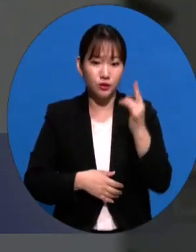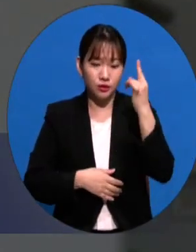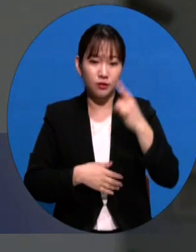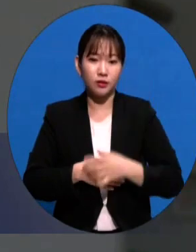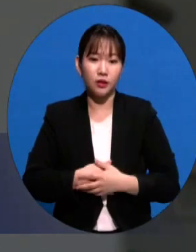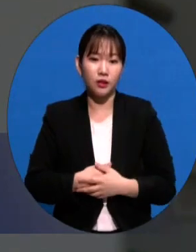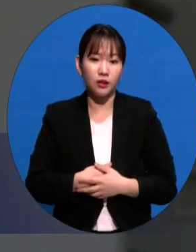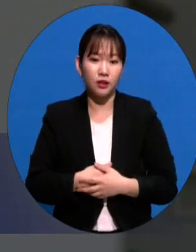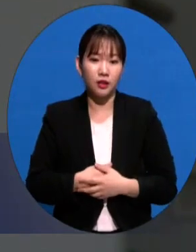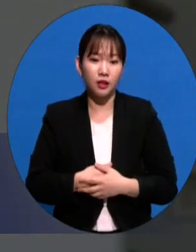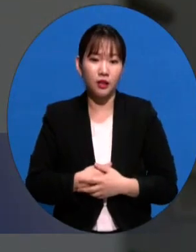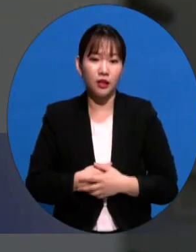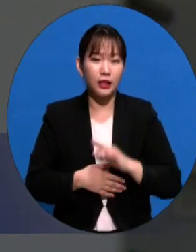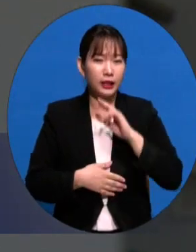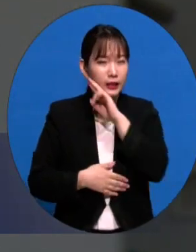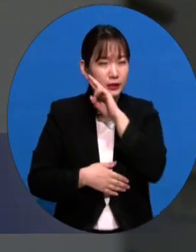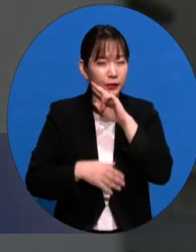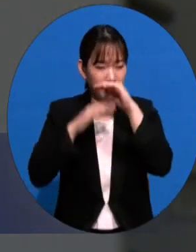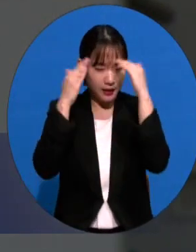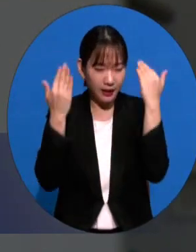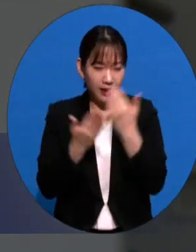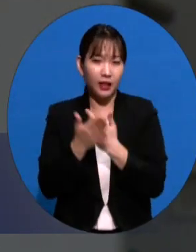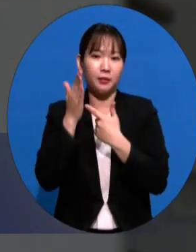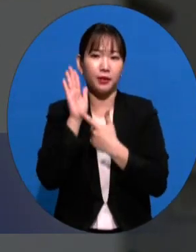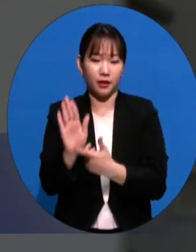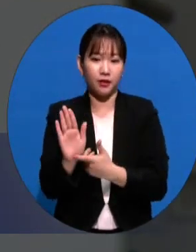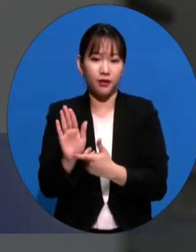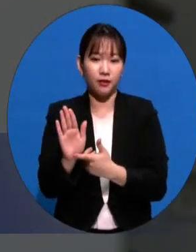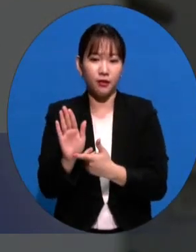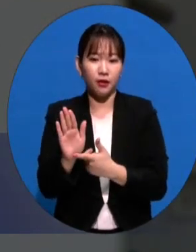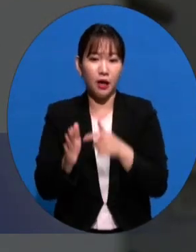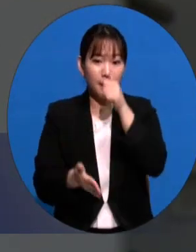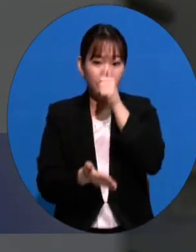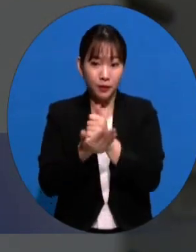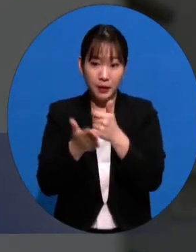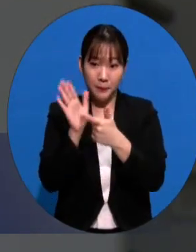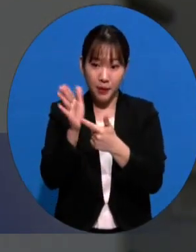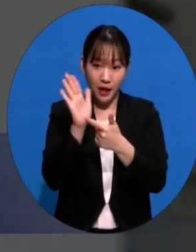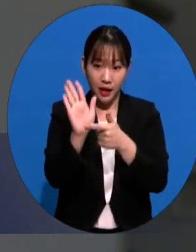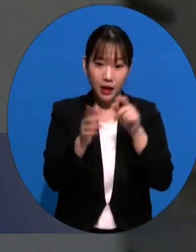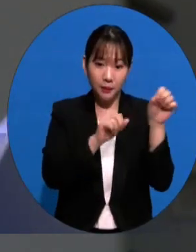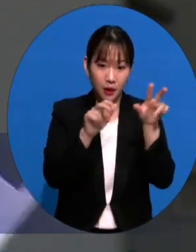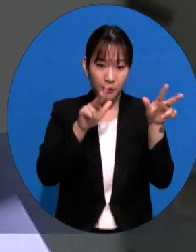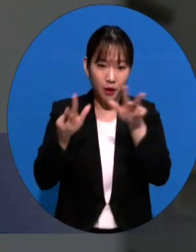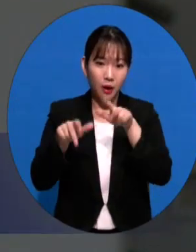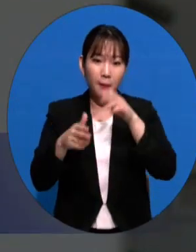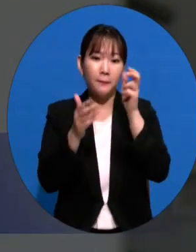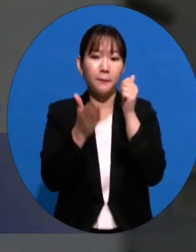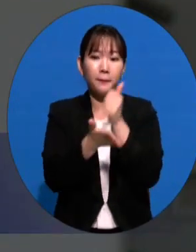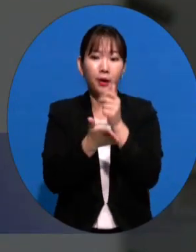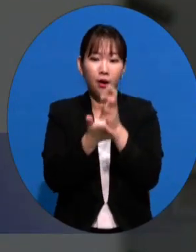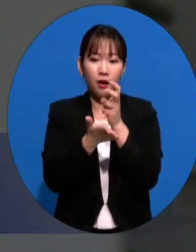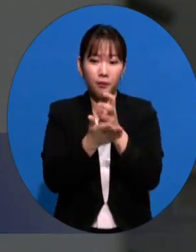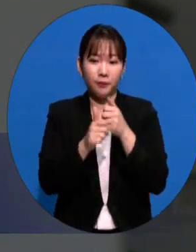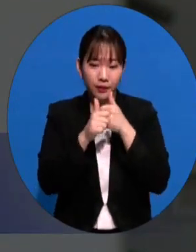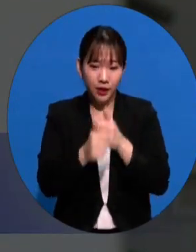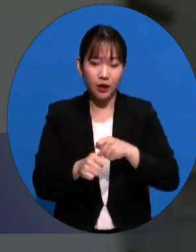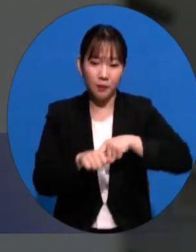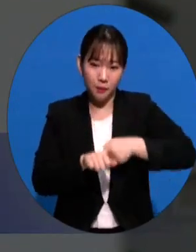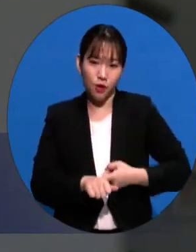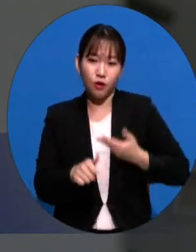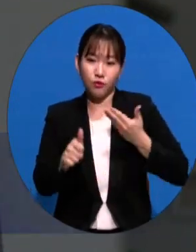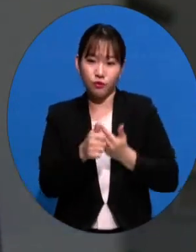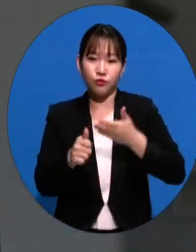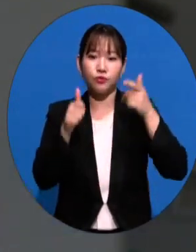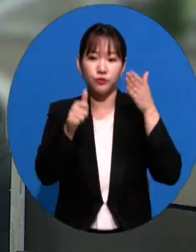수사를 통해 의혹의 전모를 밝히고 범죄가 드러나는 대로 법에 따라 원본에